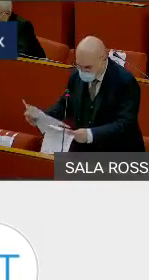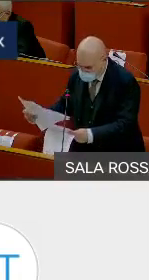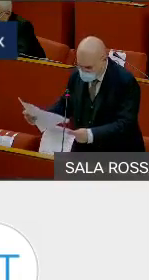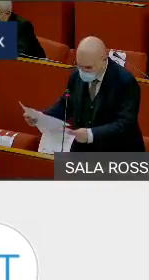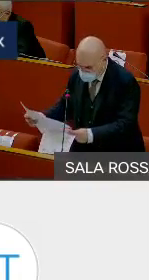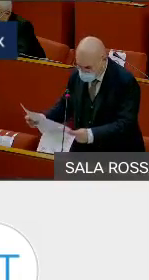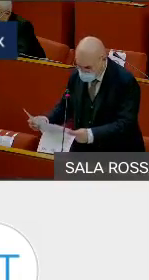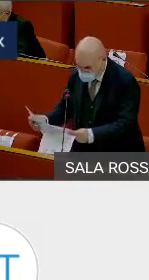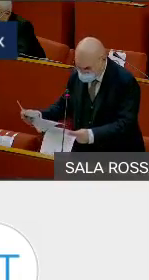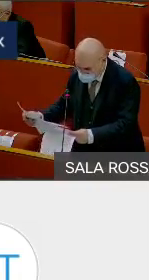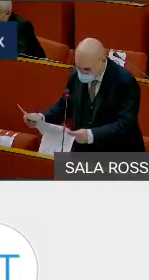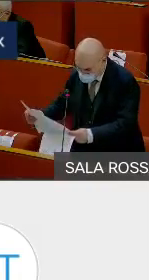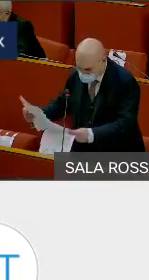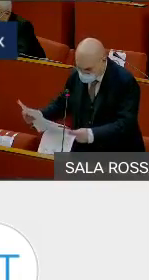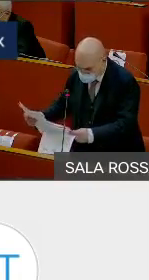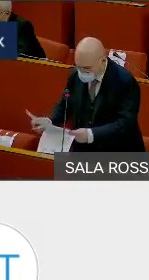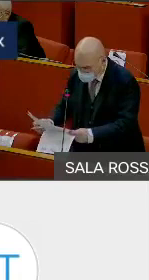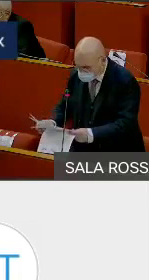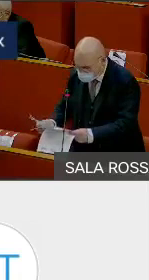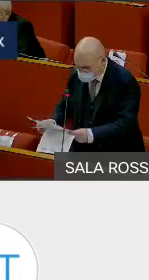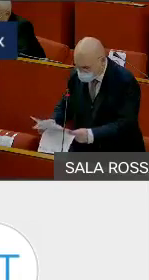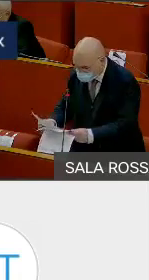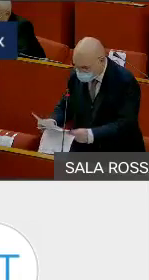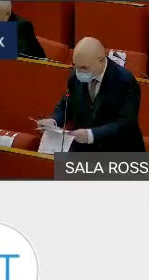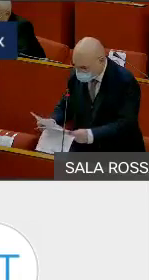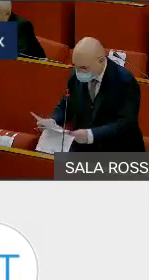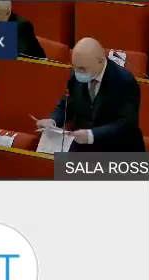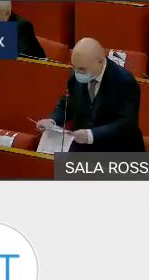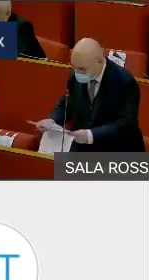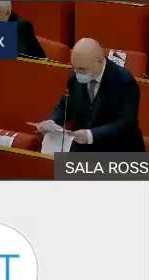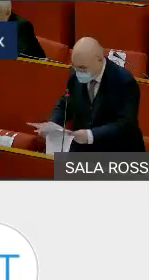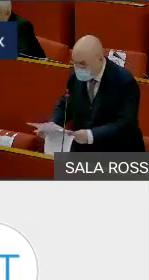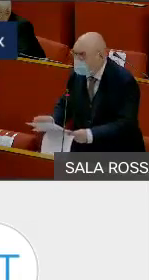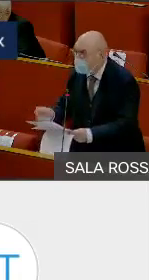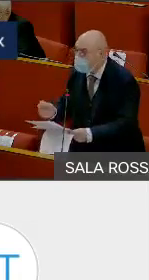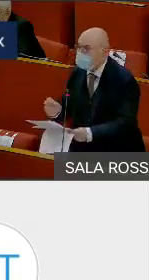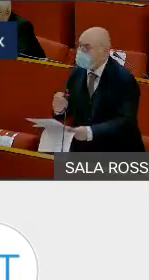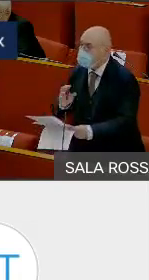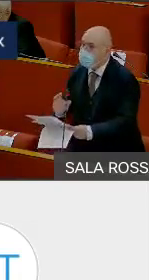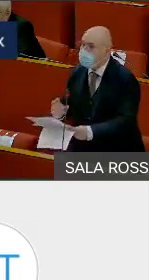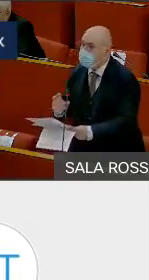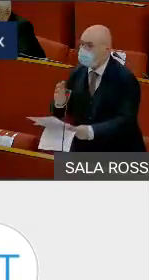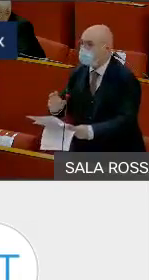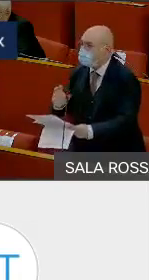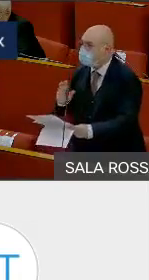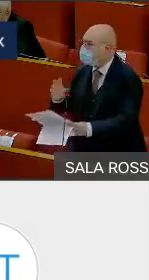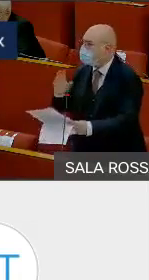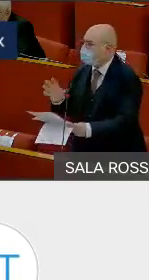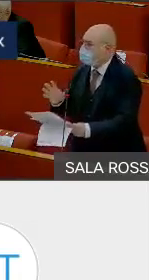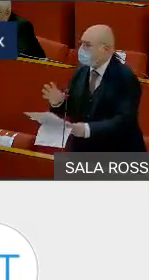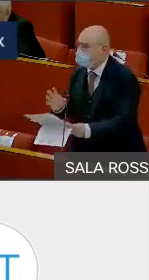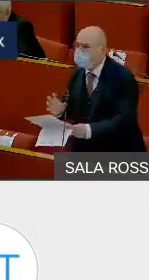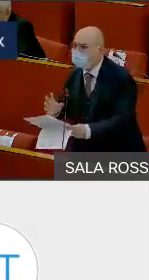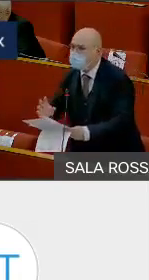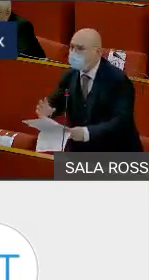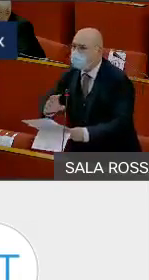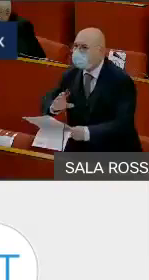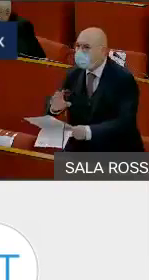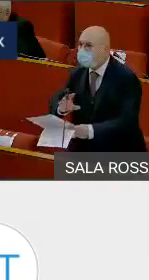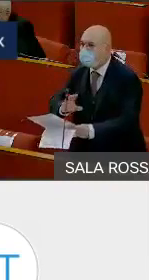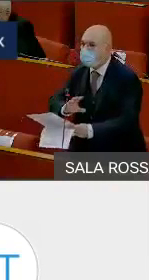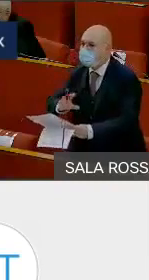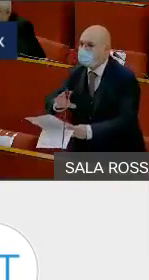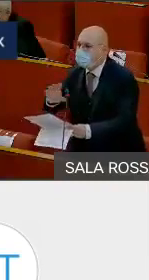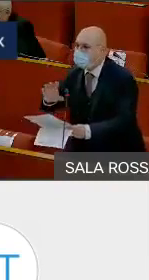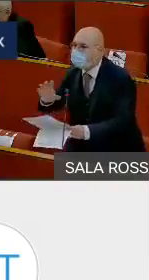della libera in punti diversi della delibera che si chiarisca questa questione degli atterraggi perché dalla